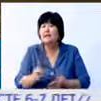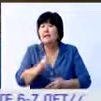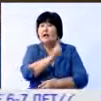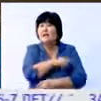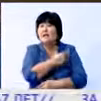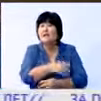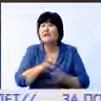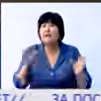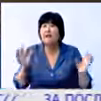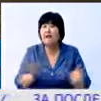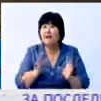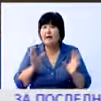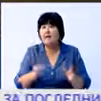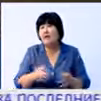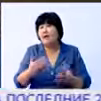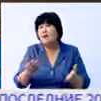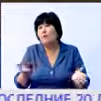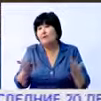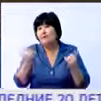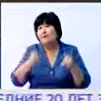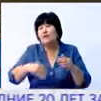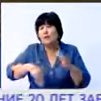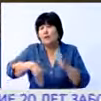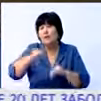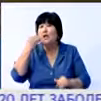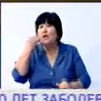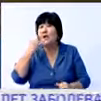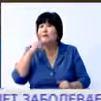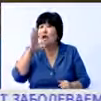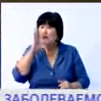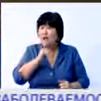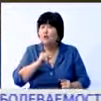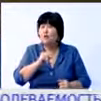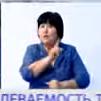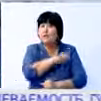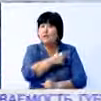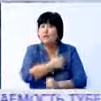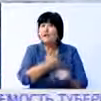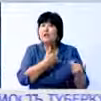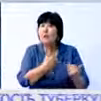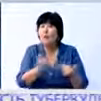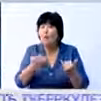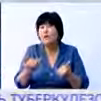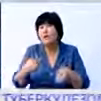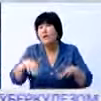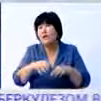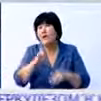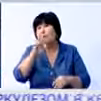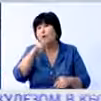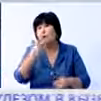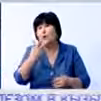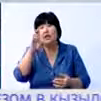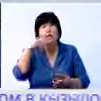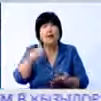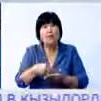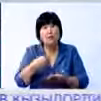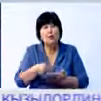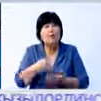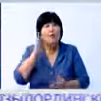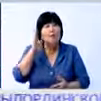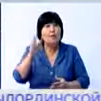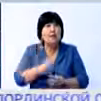медицинского страхования призвана улучшить качество и доступность медицинских услуг. В рамках трехлетнего бюджета